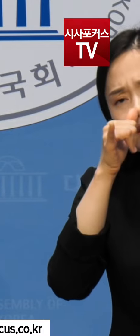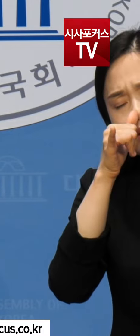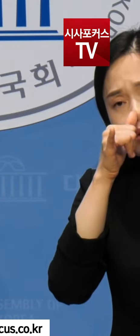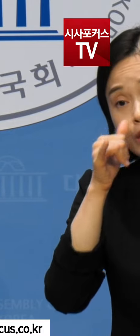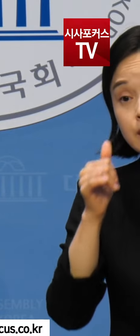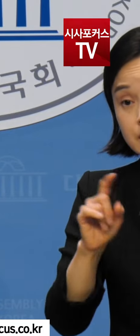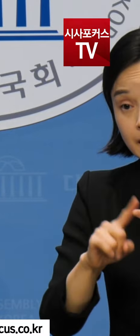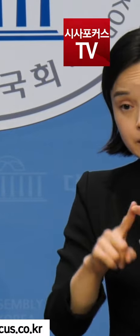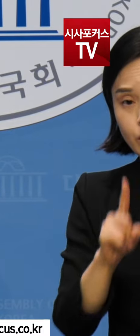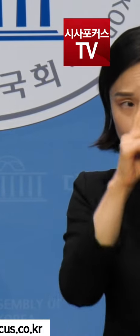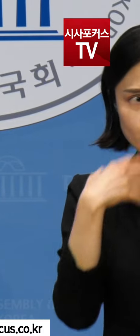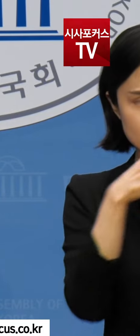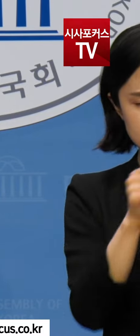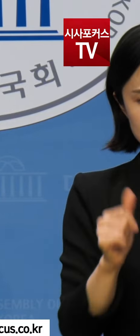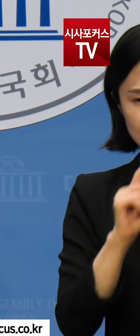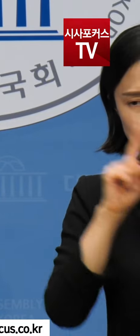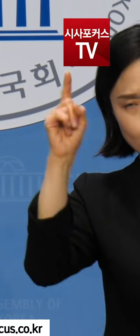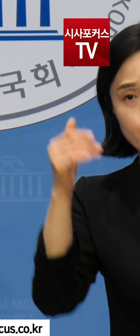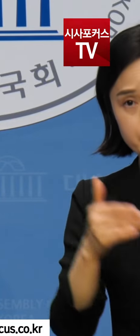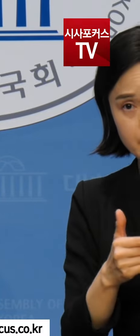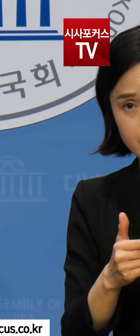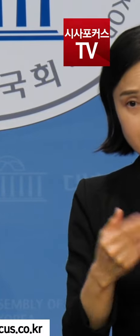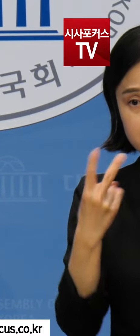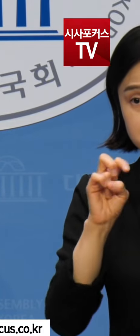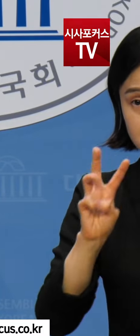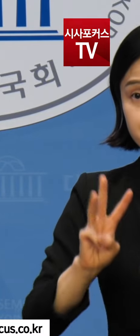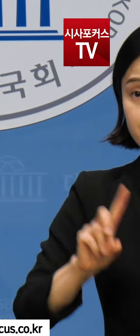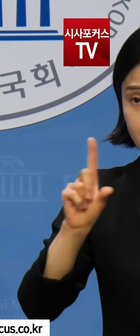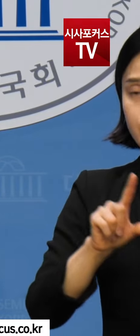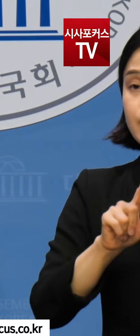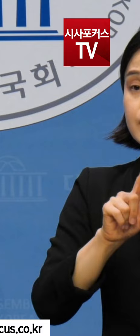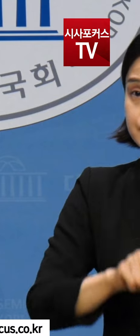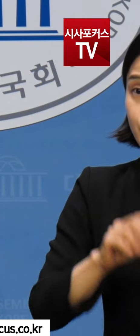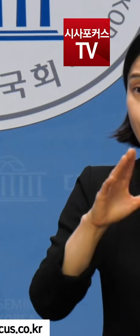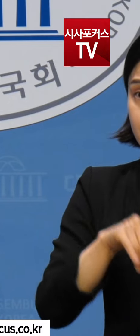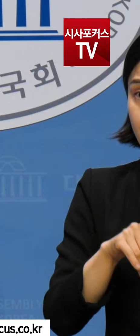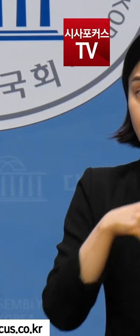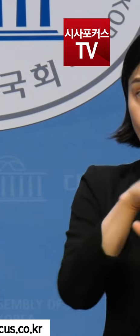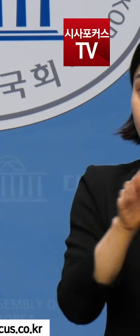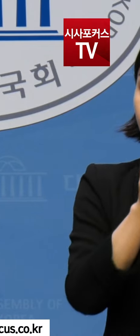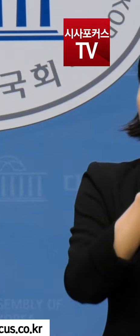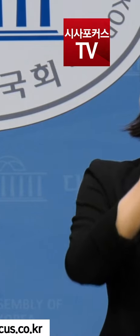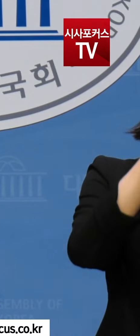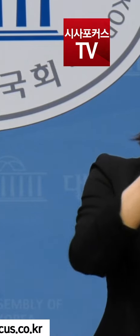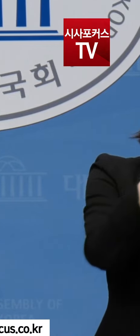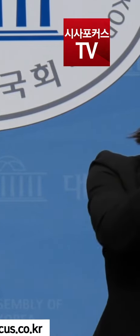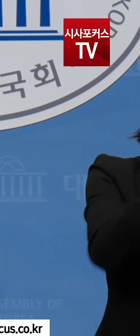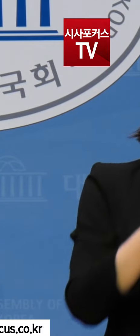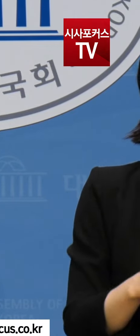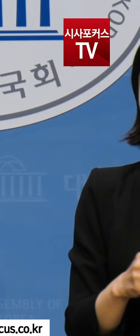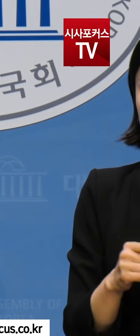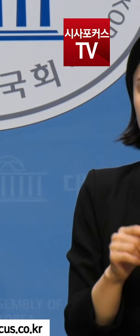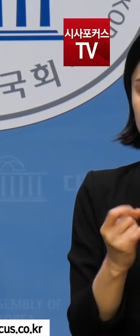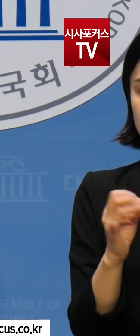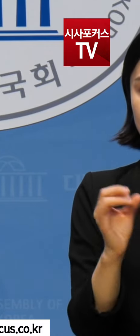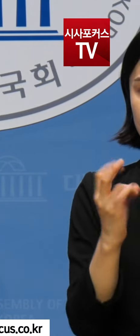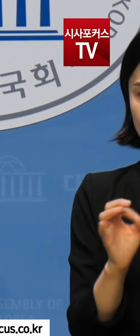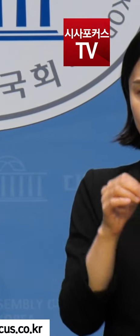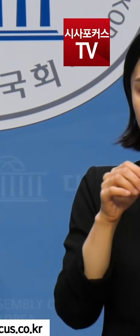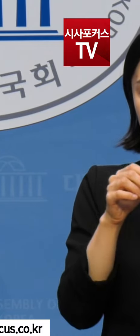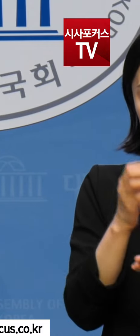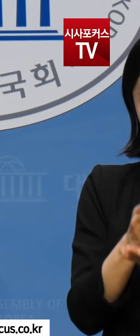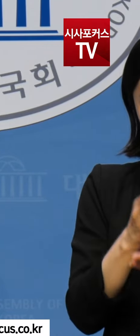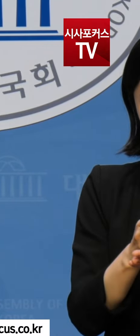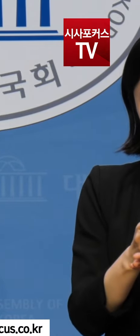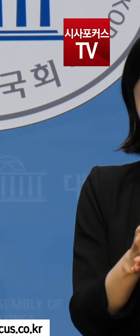환경부는 2023년 12월 일회용컵 보증금제 전국 시행을 위해 보증금 납부와 회수를 위한